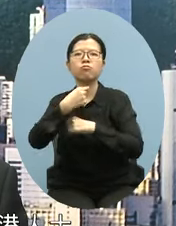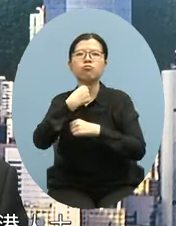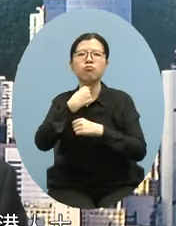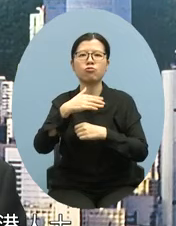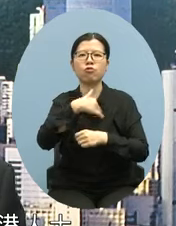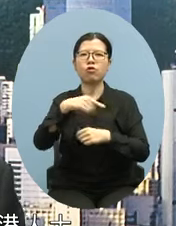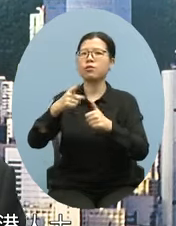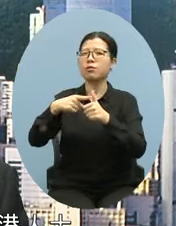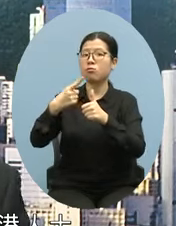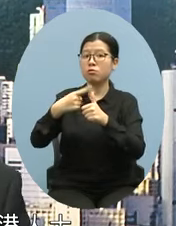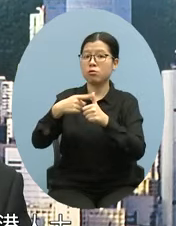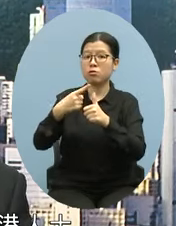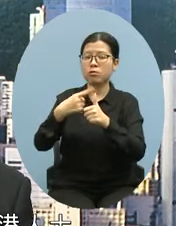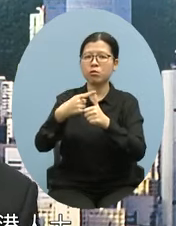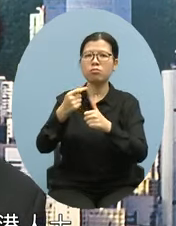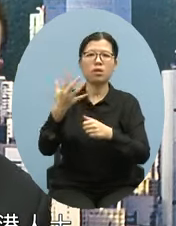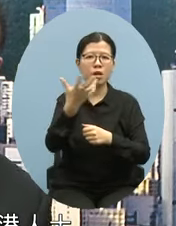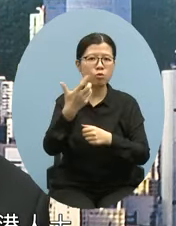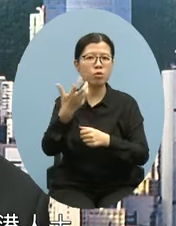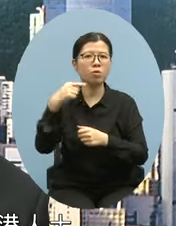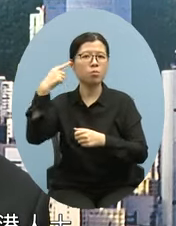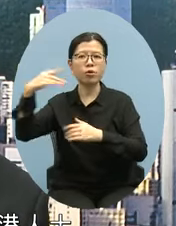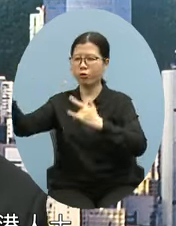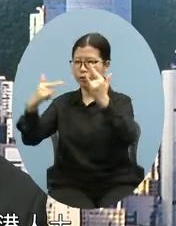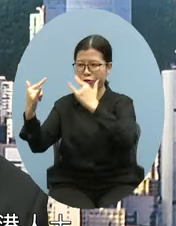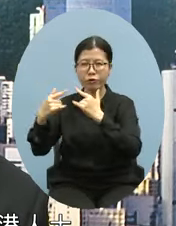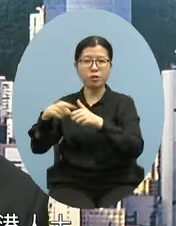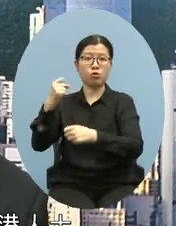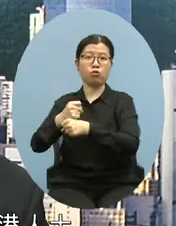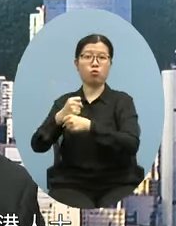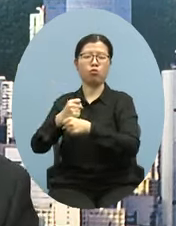環嘅，我哋首先係喺呢個優美航班咧，係做呢樣